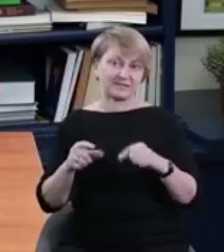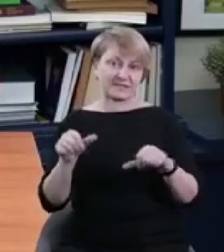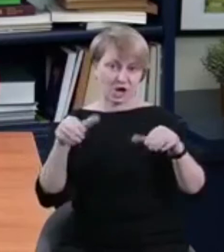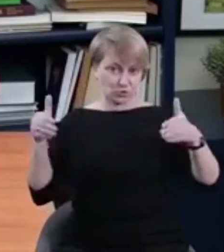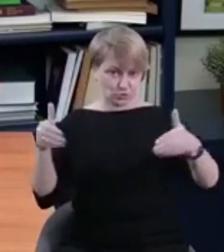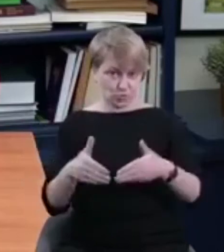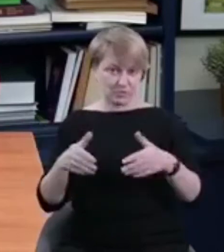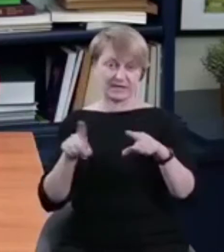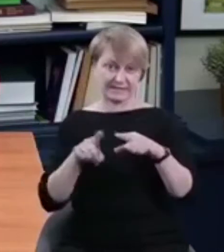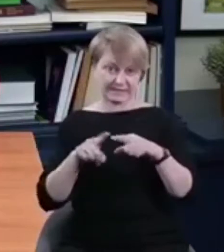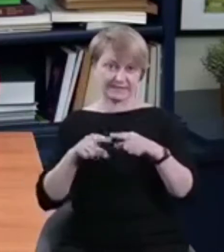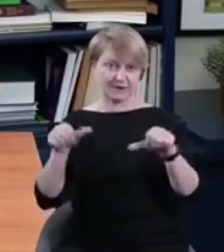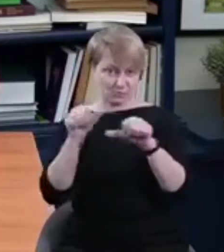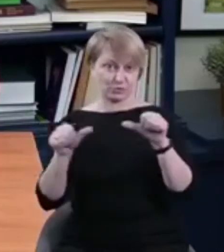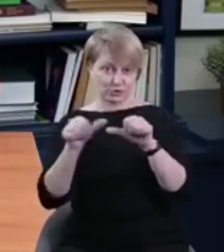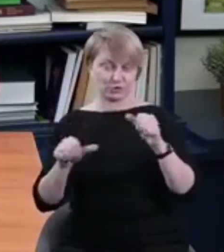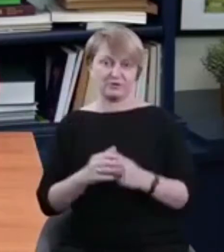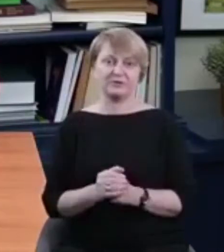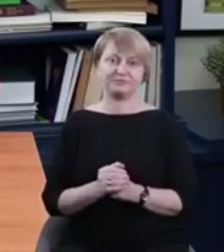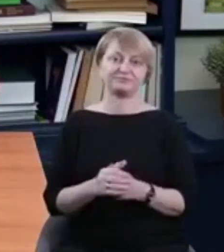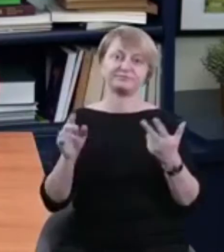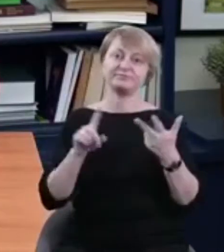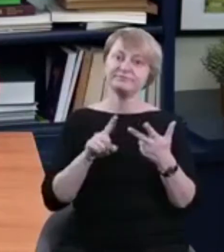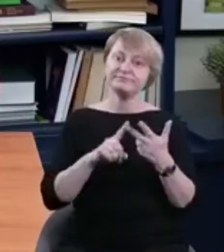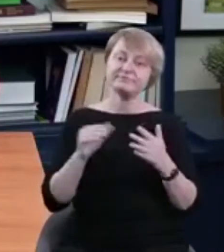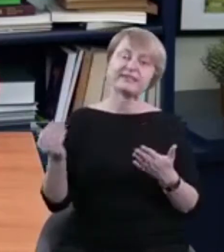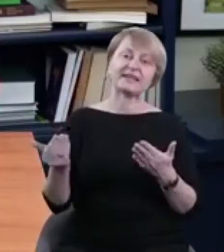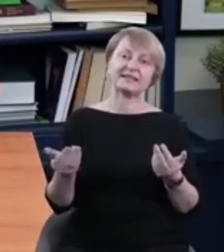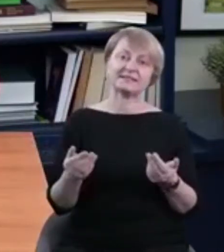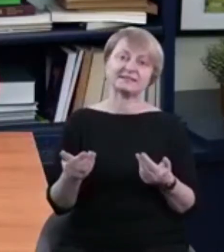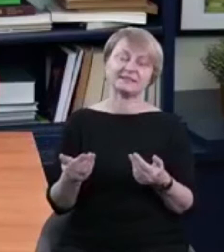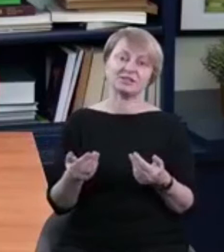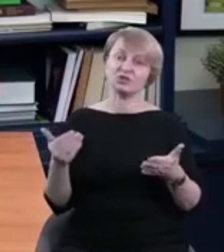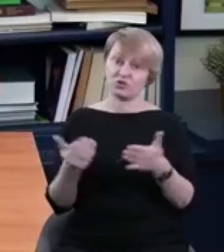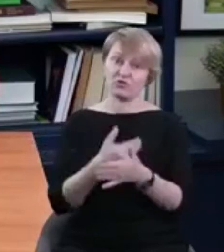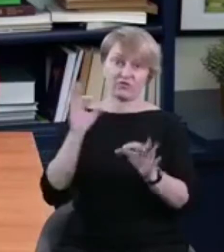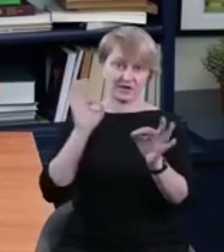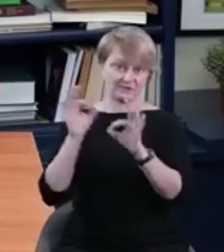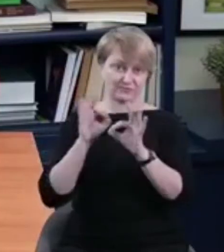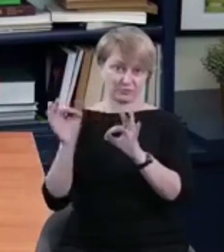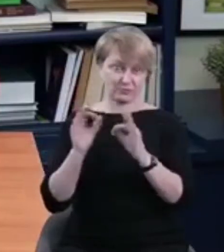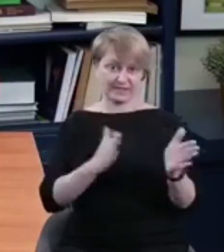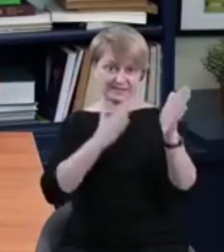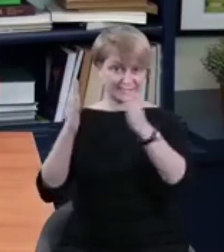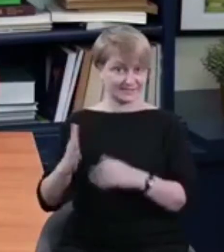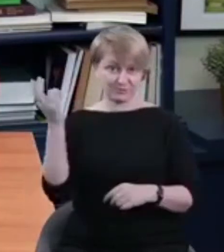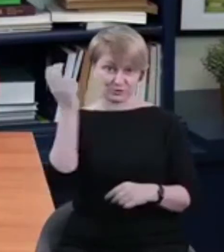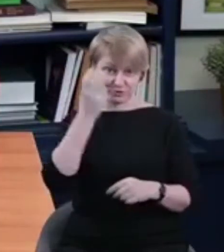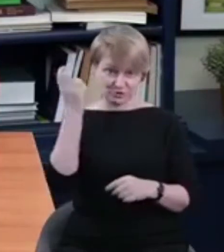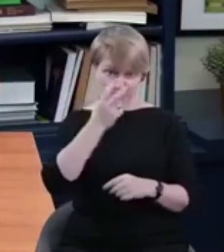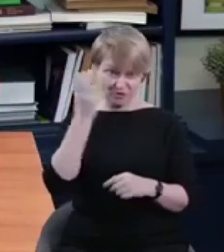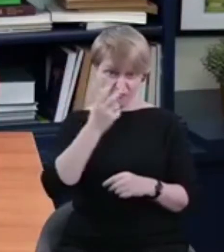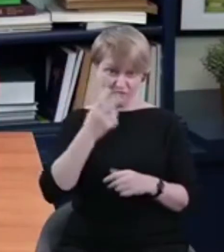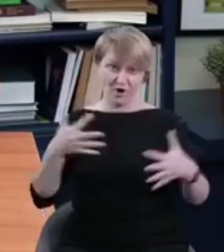przedszkolnej też świeże informacje o zrobieniu sprzed kilkunastu minut ciekawy gwardia